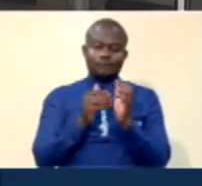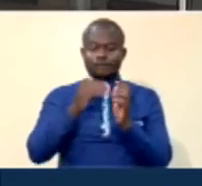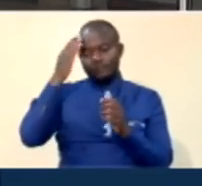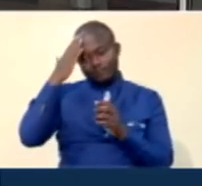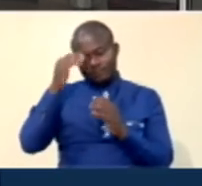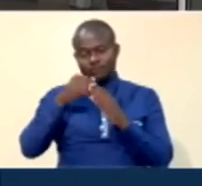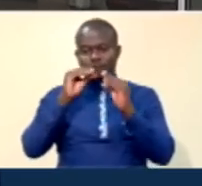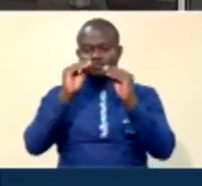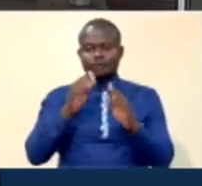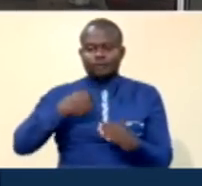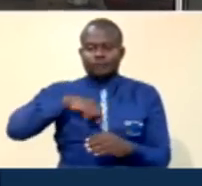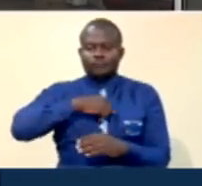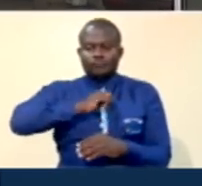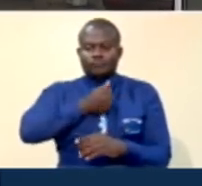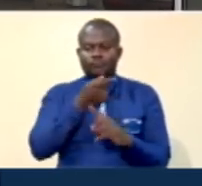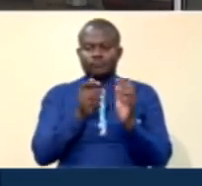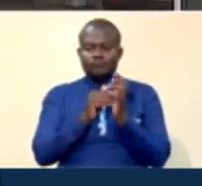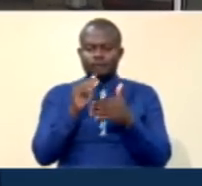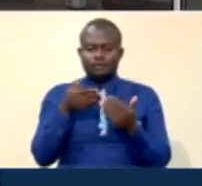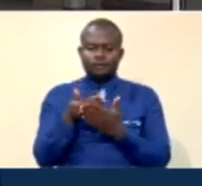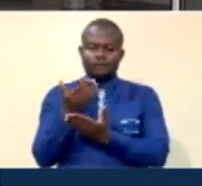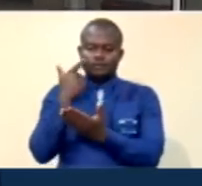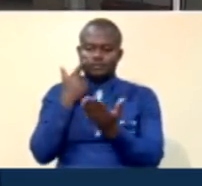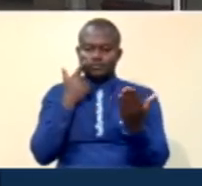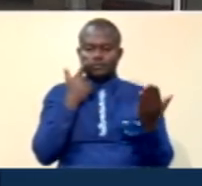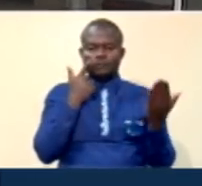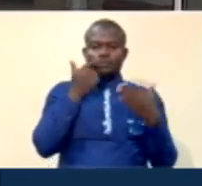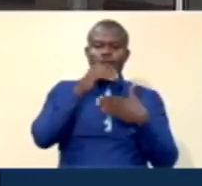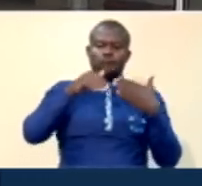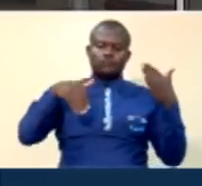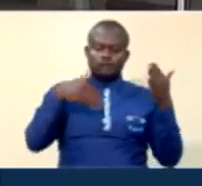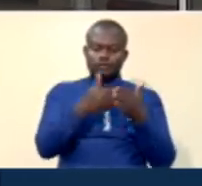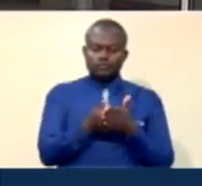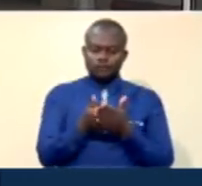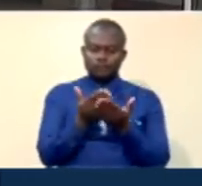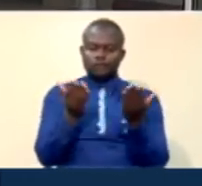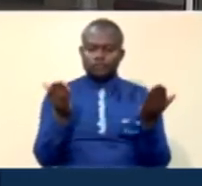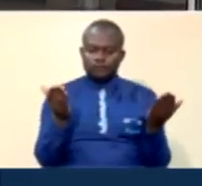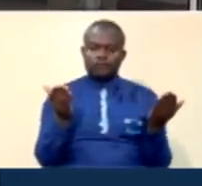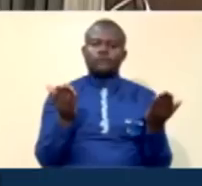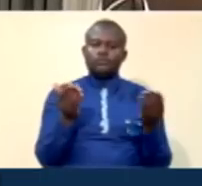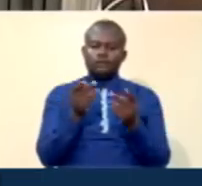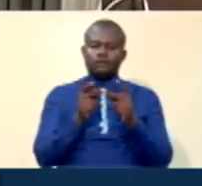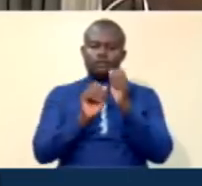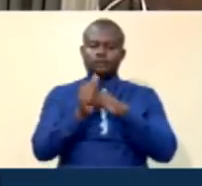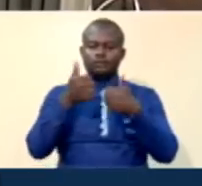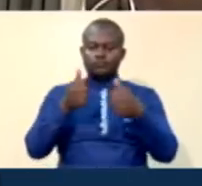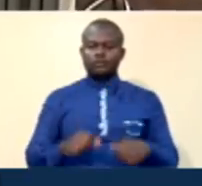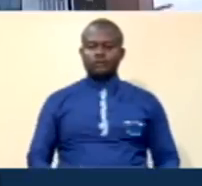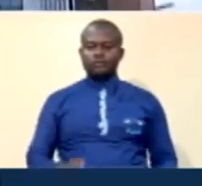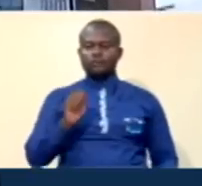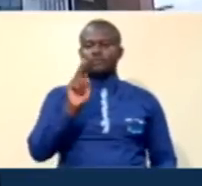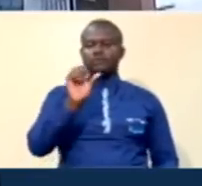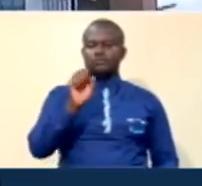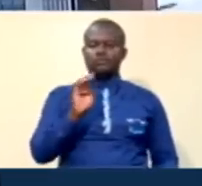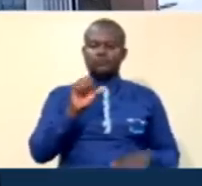tukayamenya, tukayigisha abacu, ariko n'aba haruhukiye, baruhukiye kuri izi nzibutso, bakaba baruhukiye ahantu hari infrastructure nziza. Tuyisabe Floride